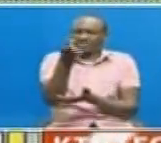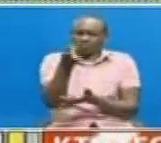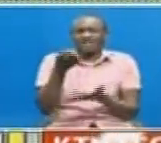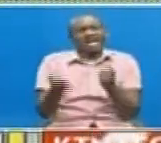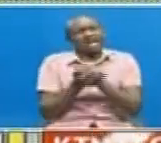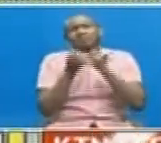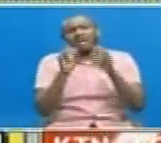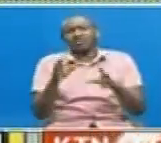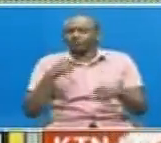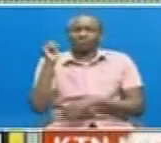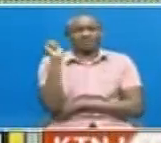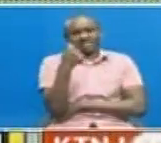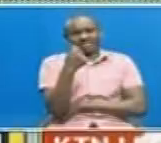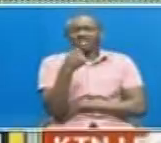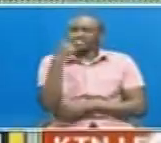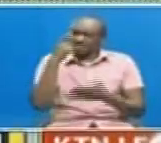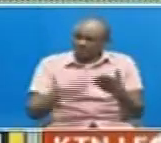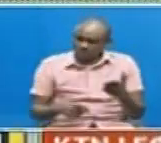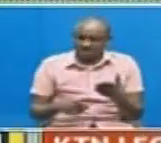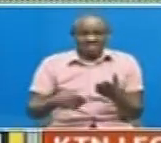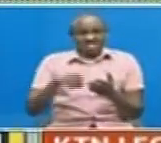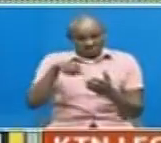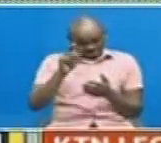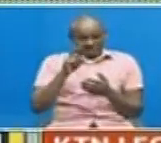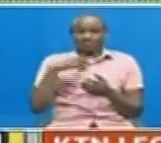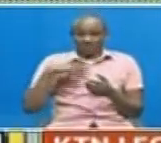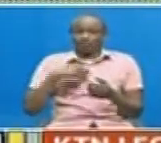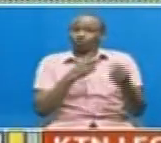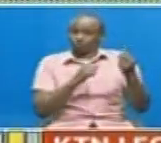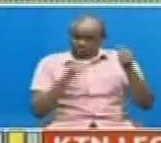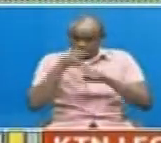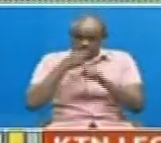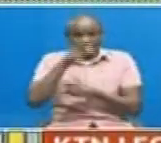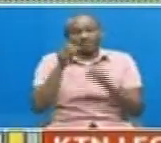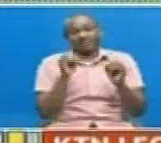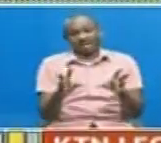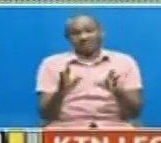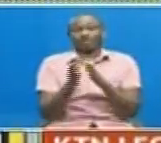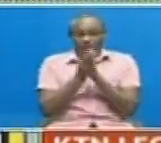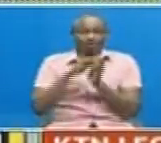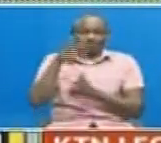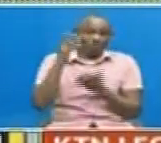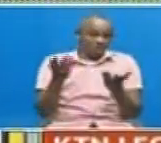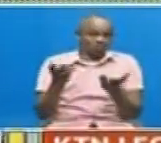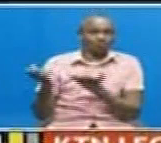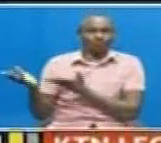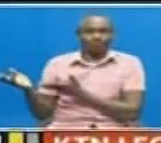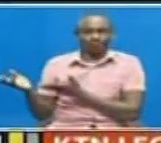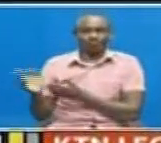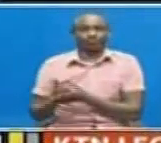mzee huyo na Rais Uhuru, akidai kuhujumiwa aliopewa jukumu la kumtetea. John Juma na maelezo zaidi.